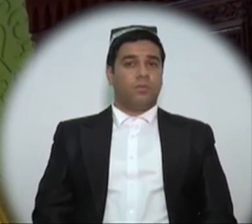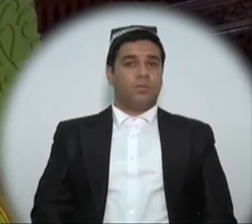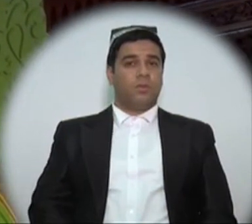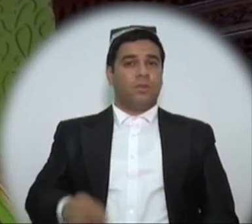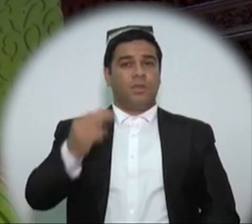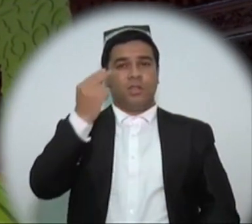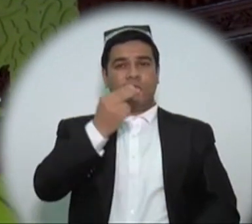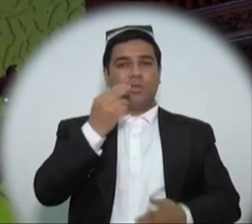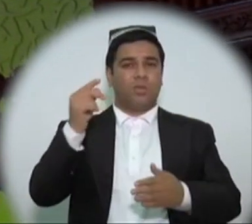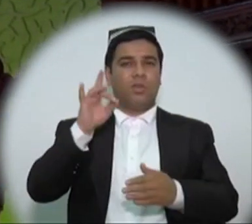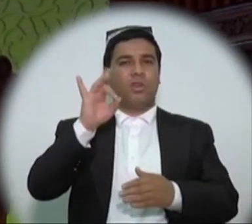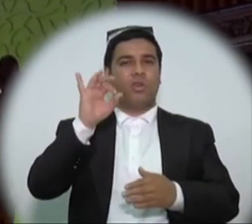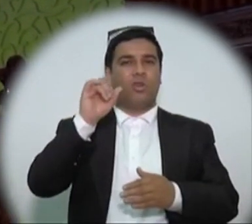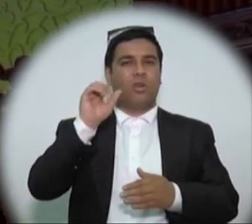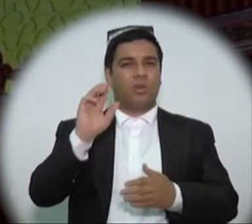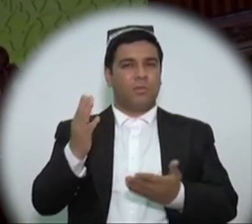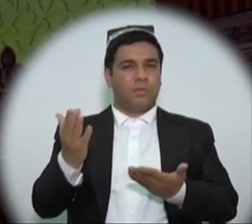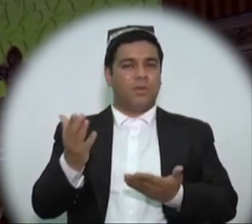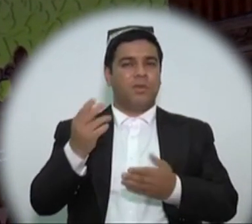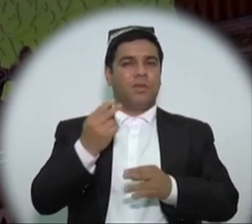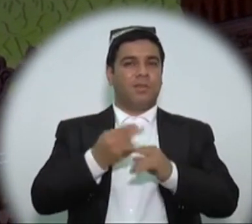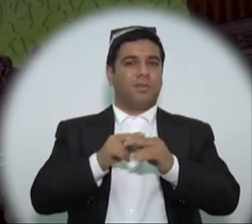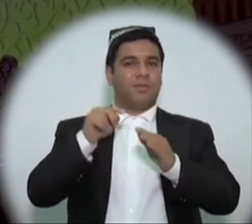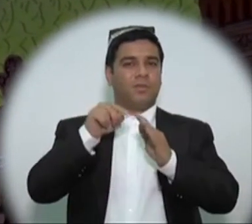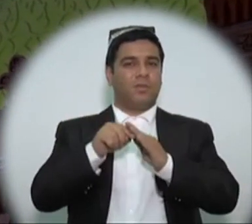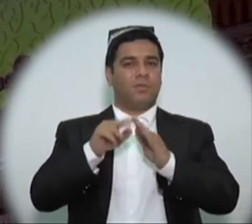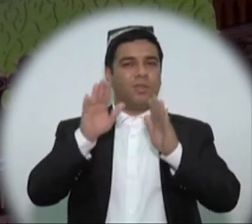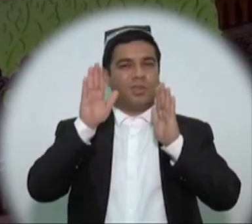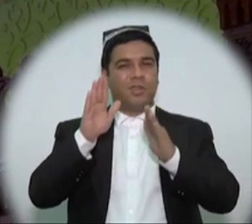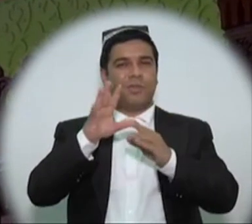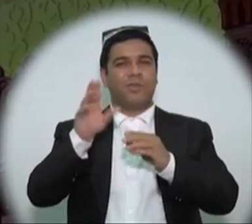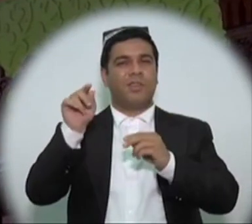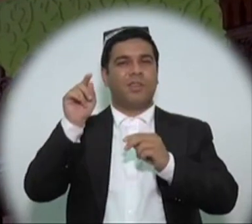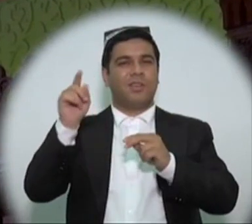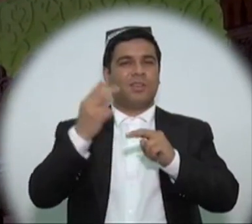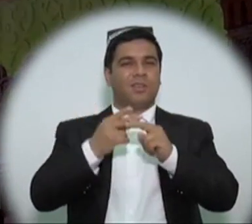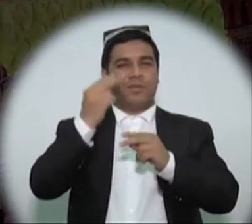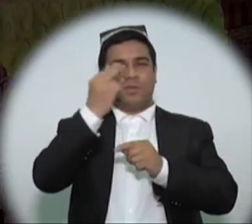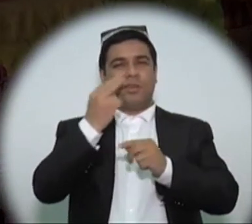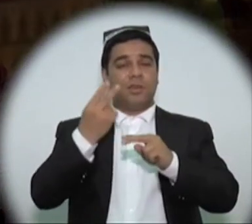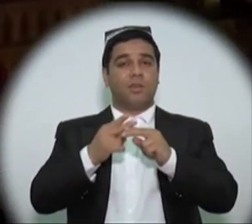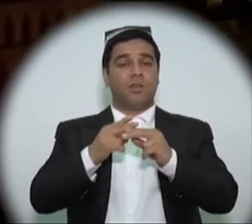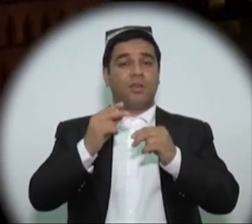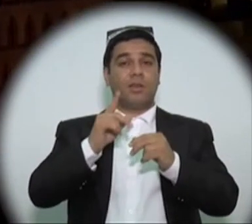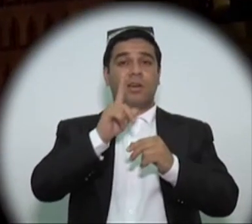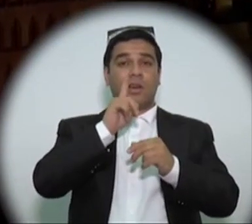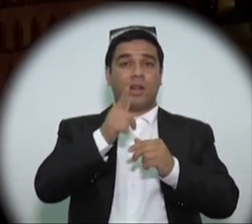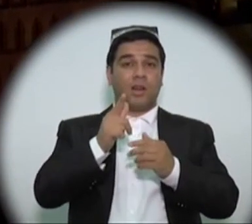Cherkovdagi rohiblar, bu yerdagi ibodatga berilganlar qalam ushashni